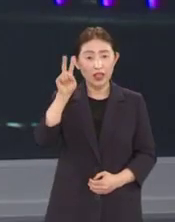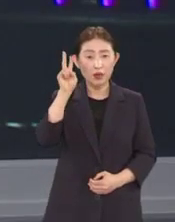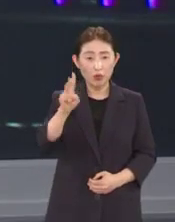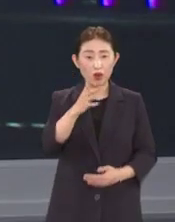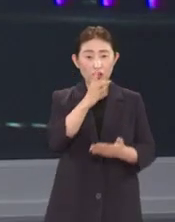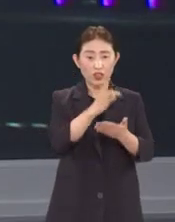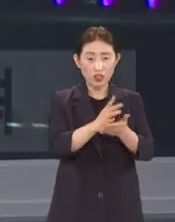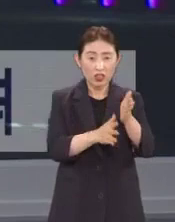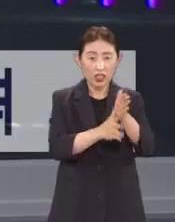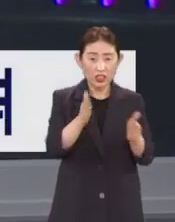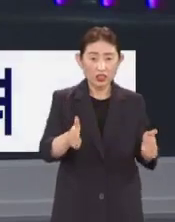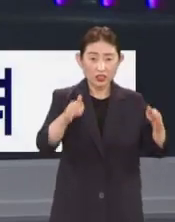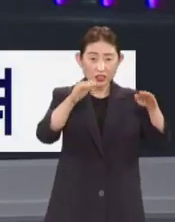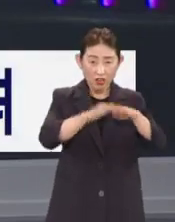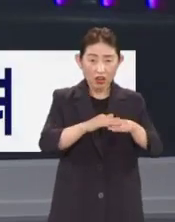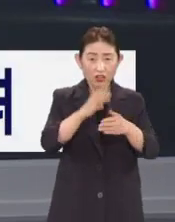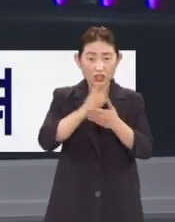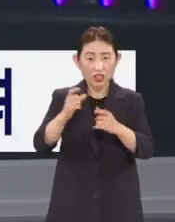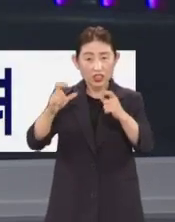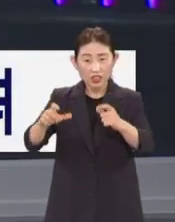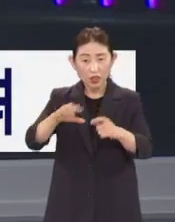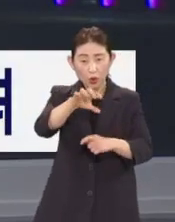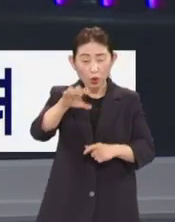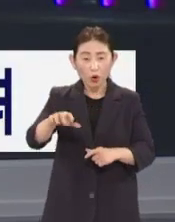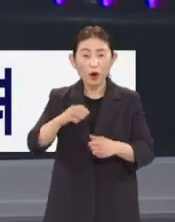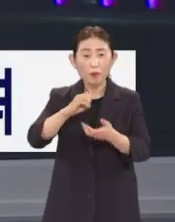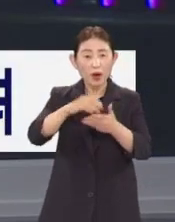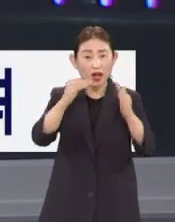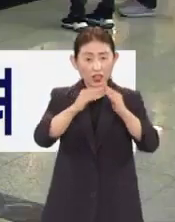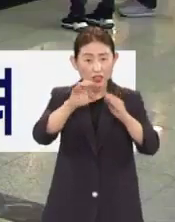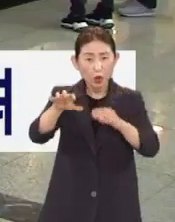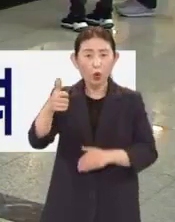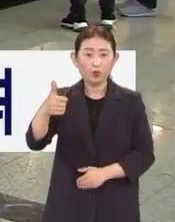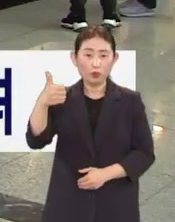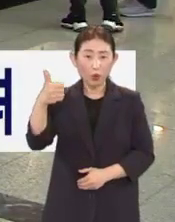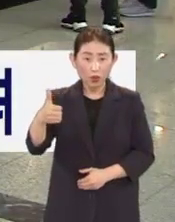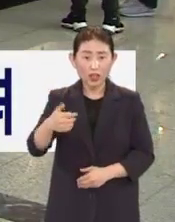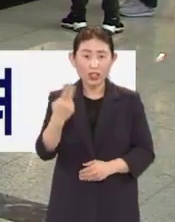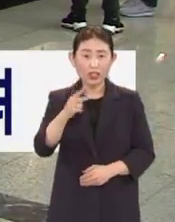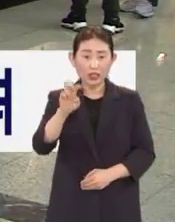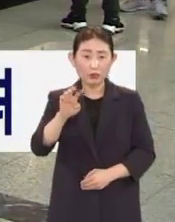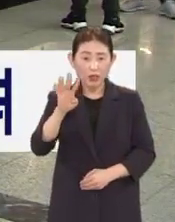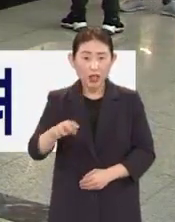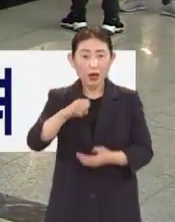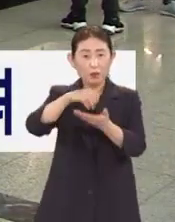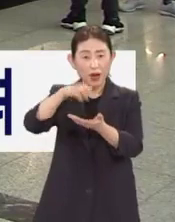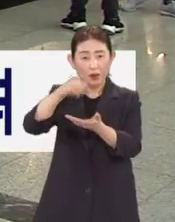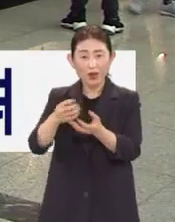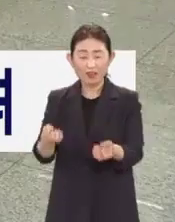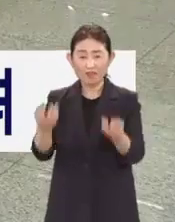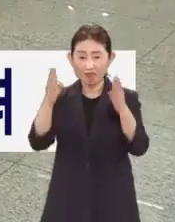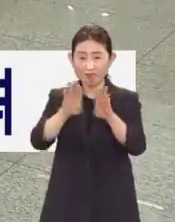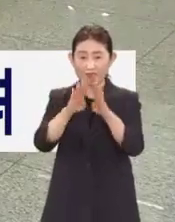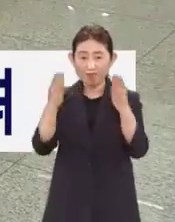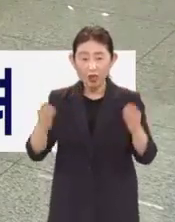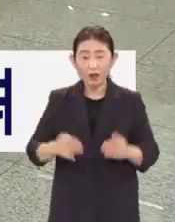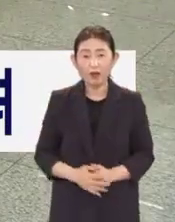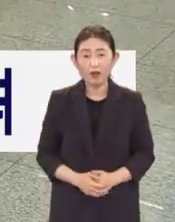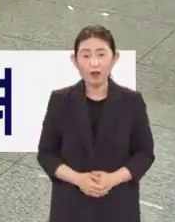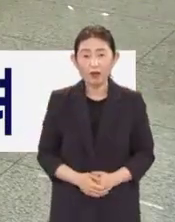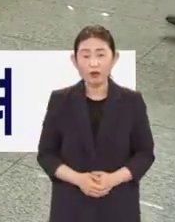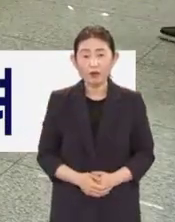내일부터 이틀간 천안시청사와 천안지역 쉰다섯 개 동네 빵집에서 2023 베리베리 빵빵데이 축제가